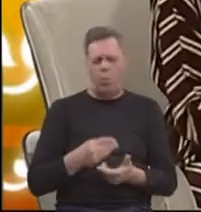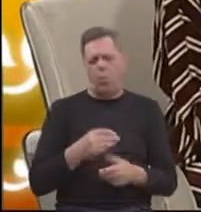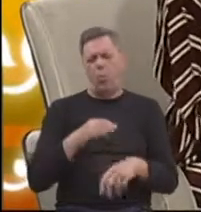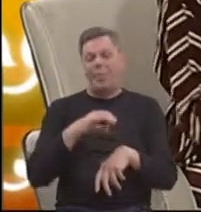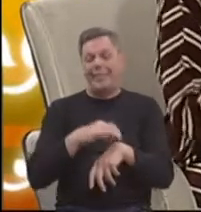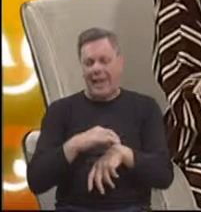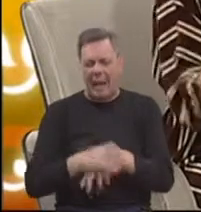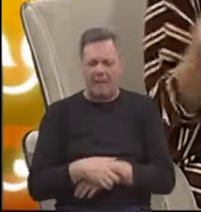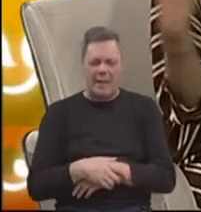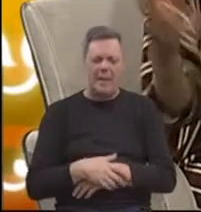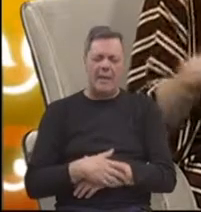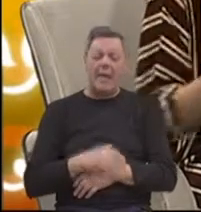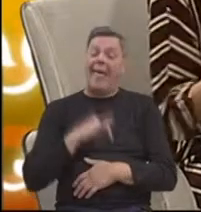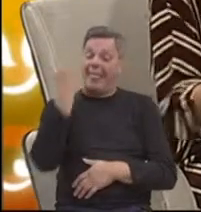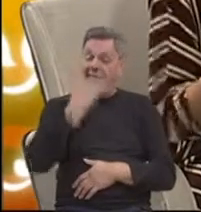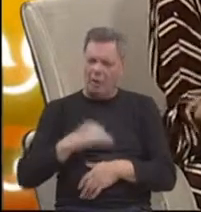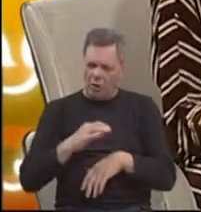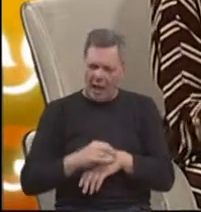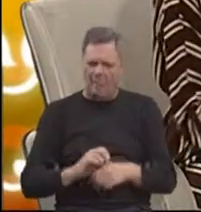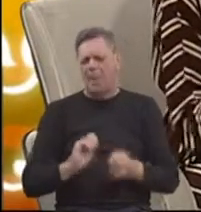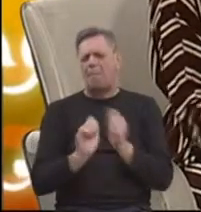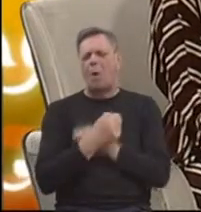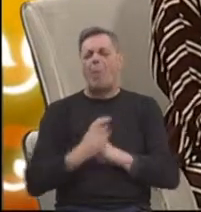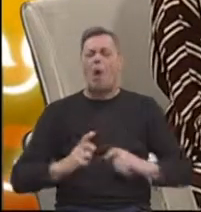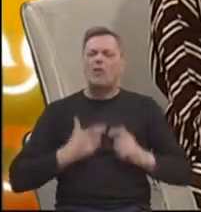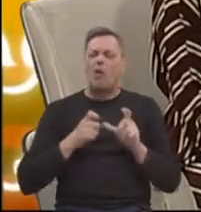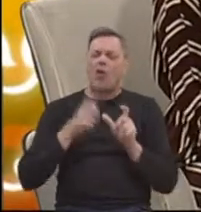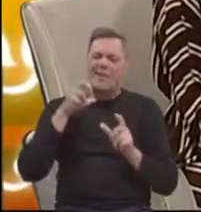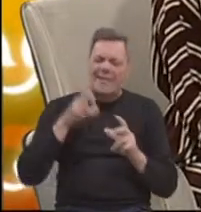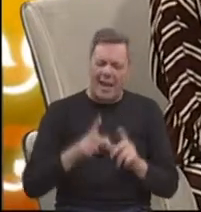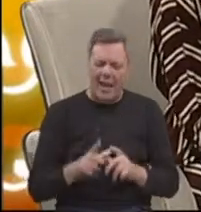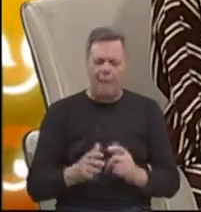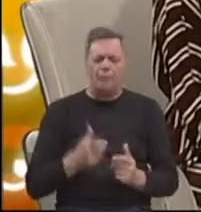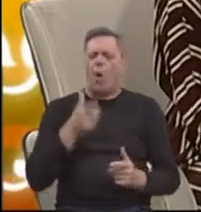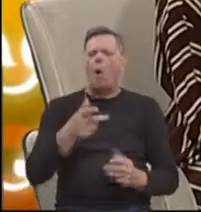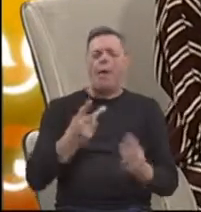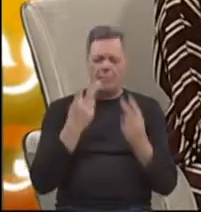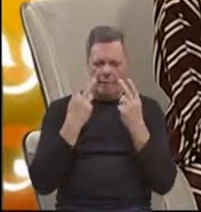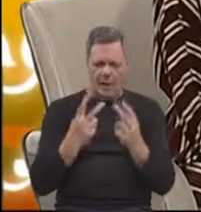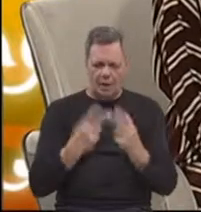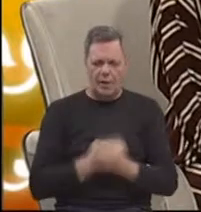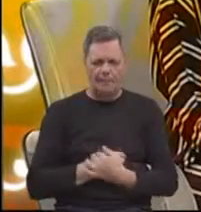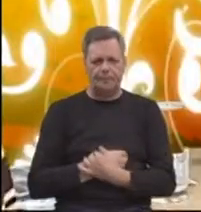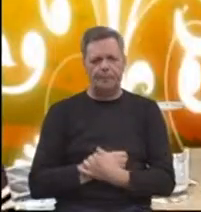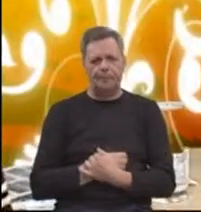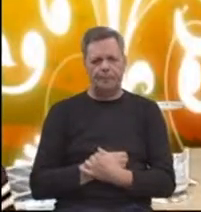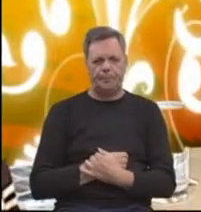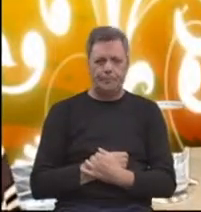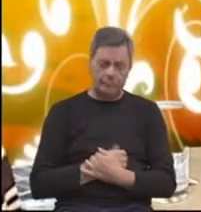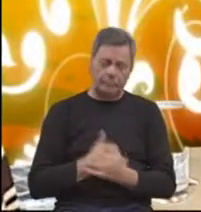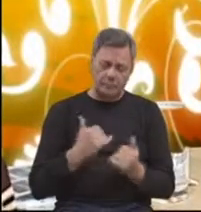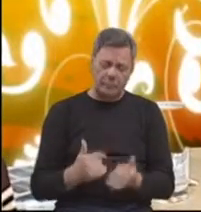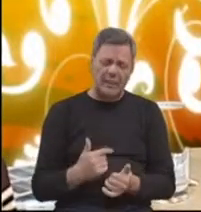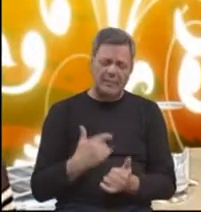dijetoterapiji, u općenitoj nekakvoj promjeni životnog stila je neophodna. Sad kad ste već